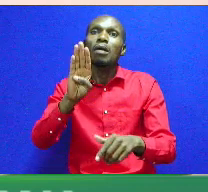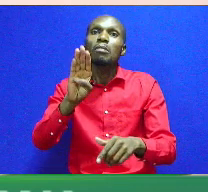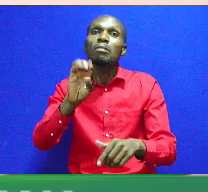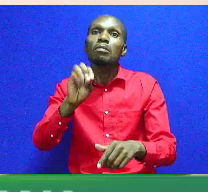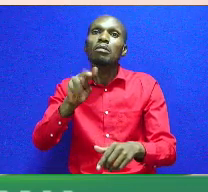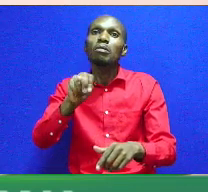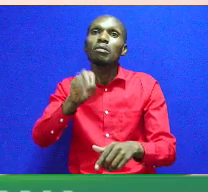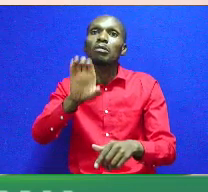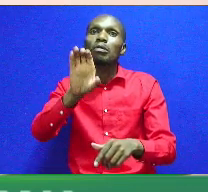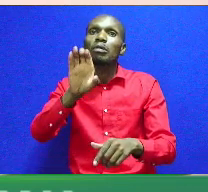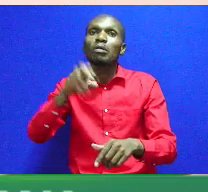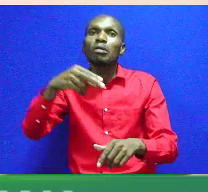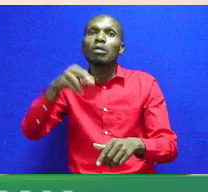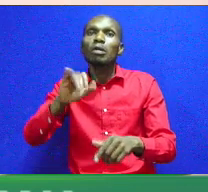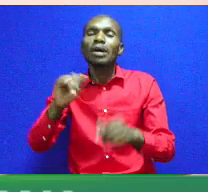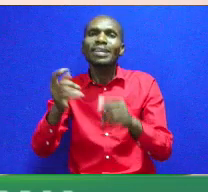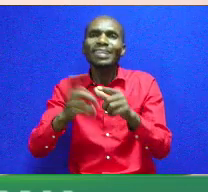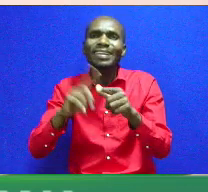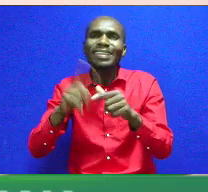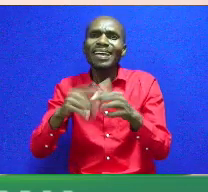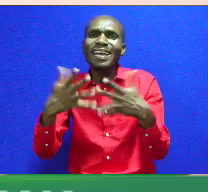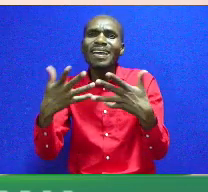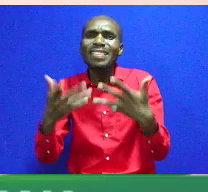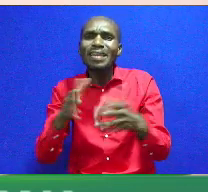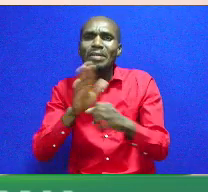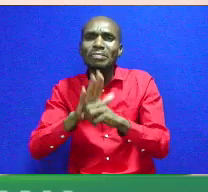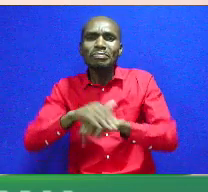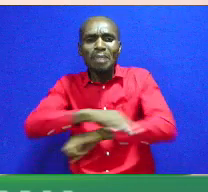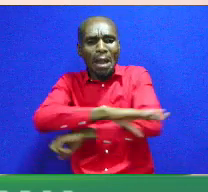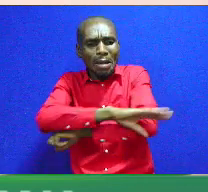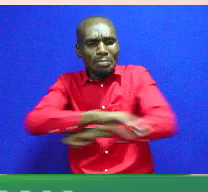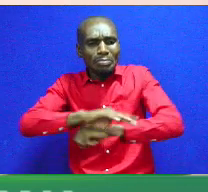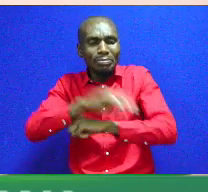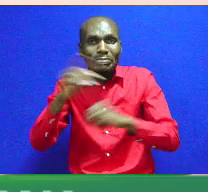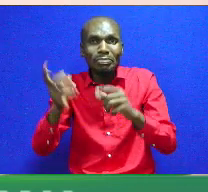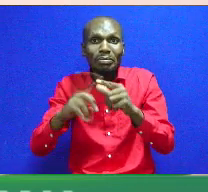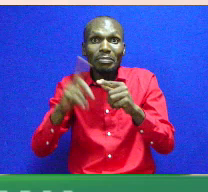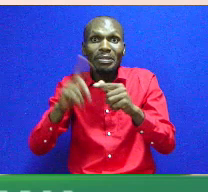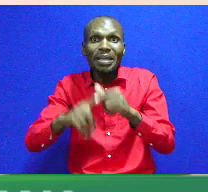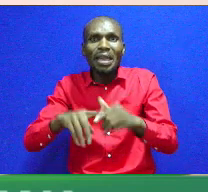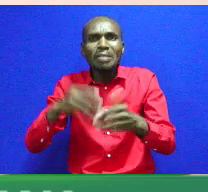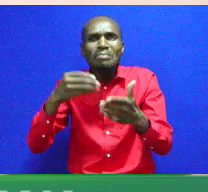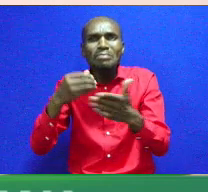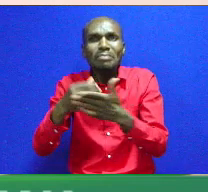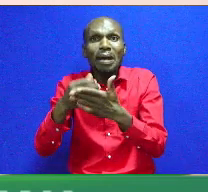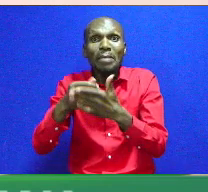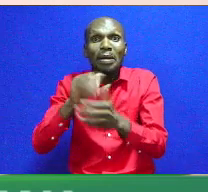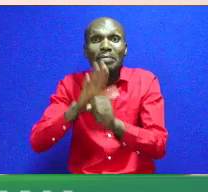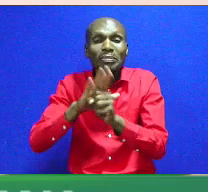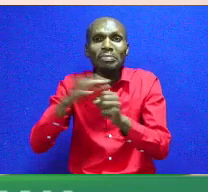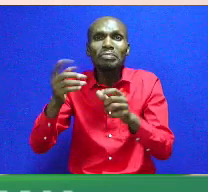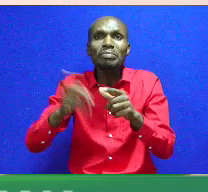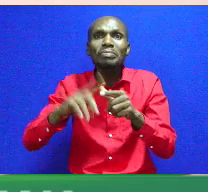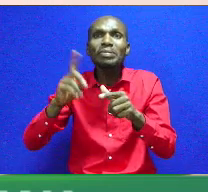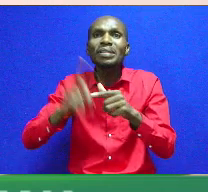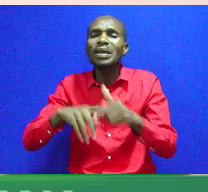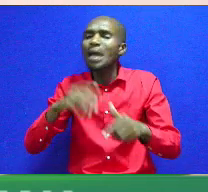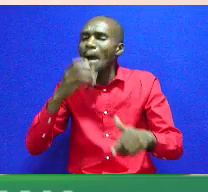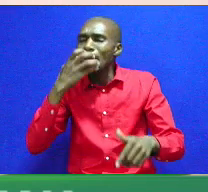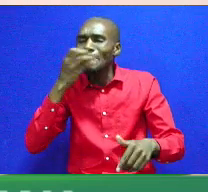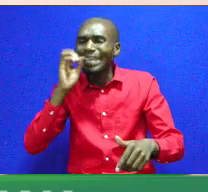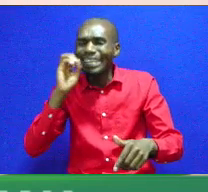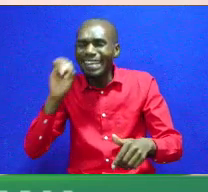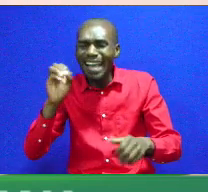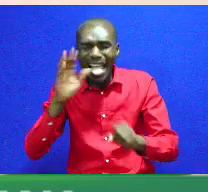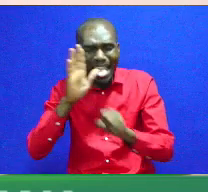tuko bugo kira lero. Ebinte binge ni gobi abete biko ibua, ebyo bire bie nivo tamanyirie. Ase kakole kiki abirege kogikeri wa naba